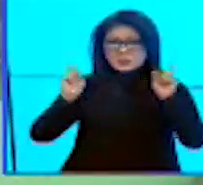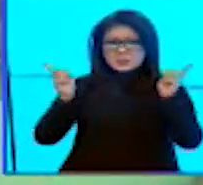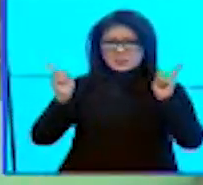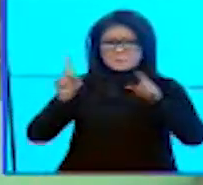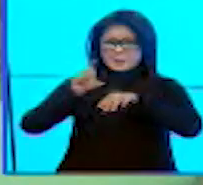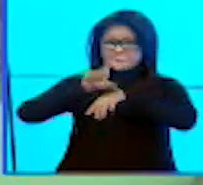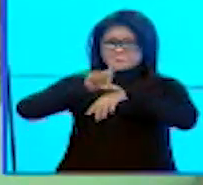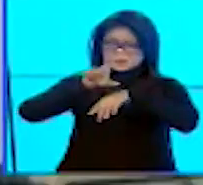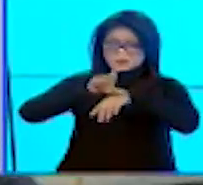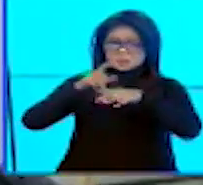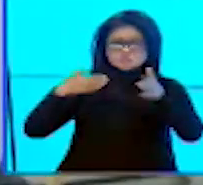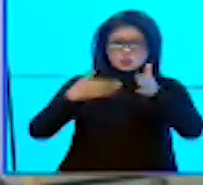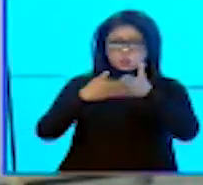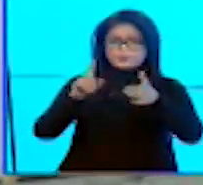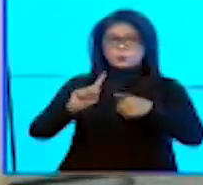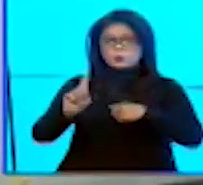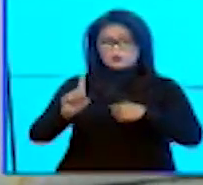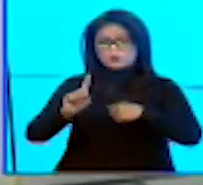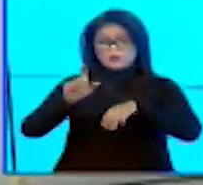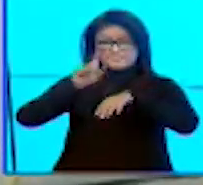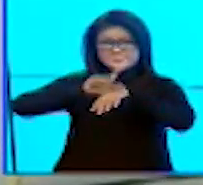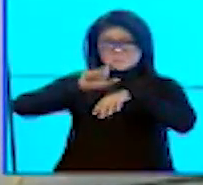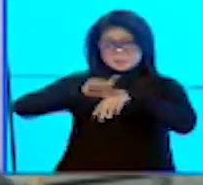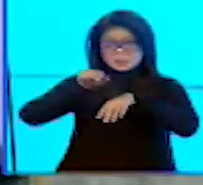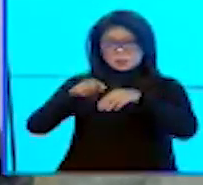waktu. Masjid yang digunakan menjadi titik klaster